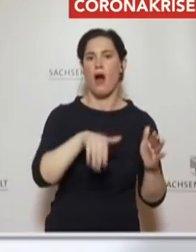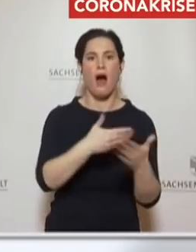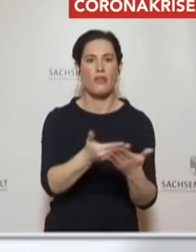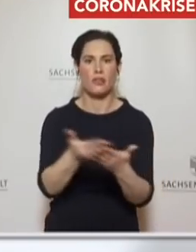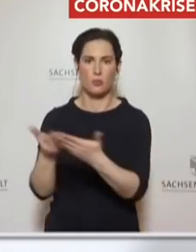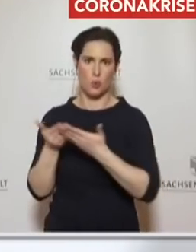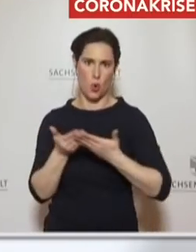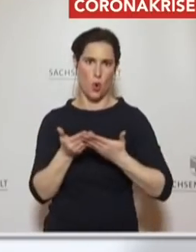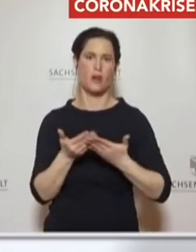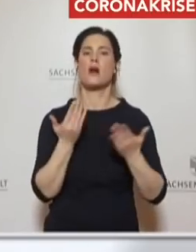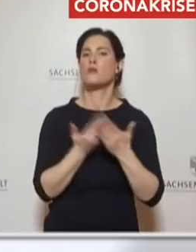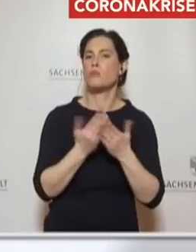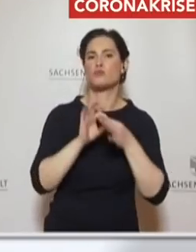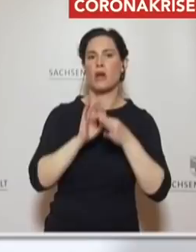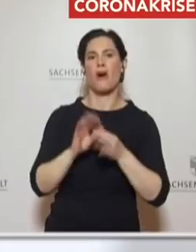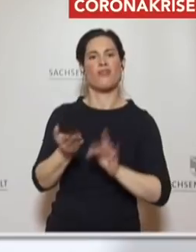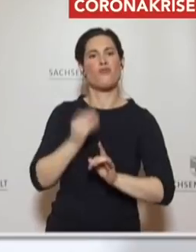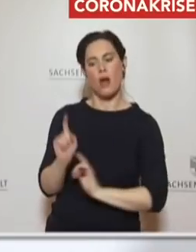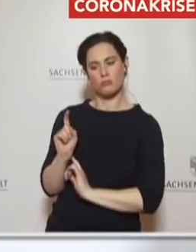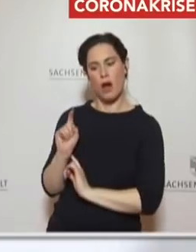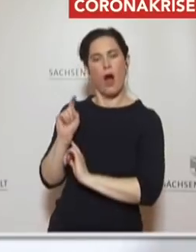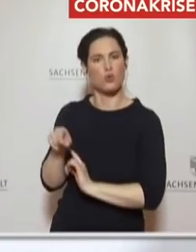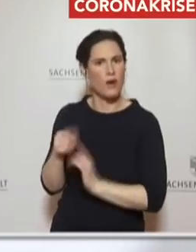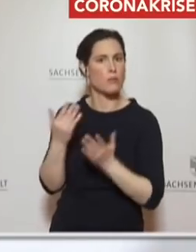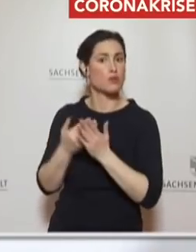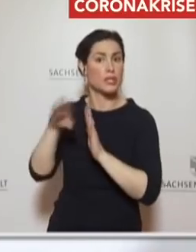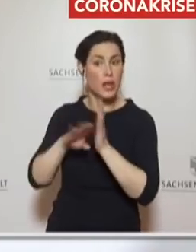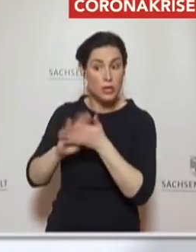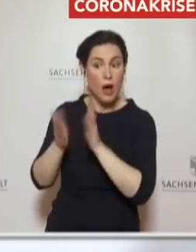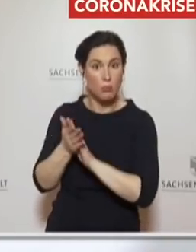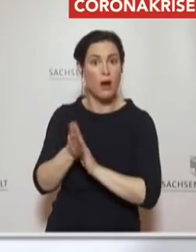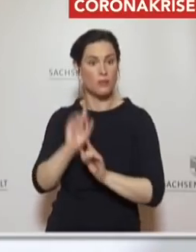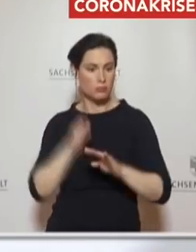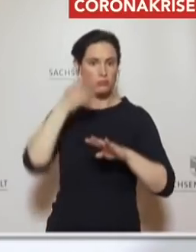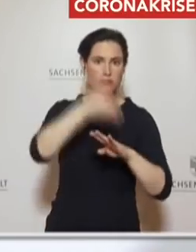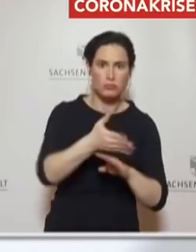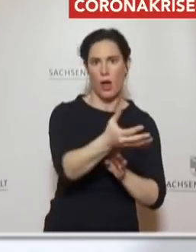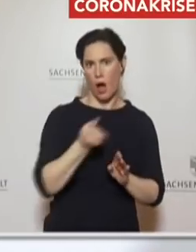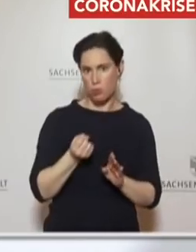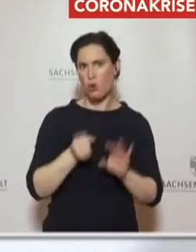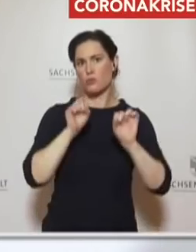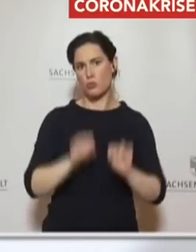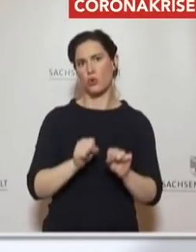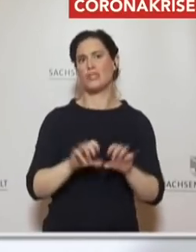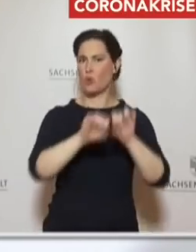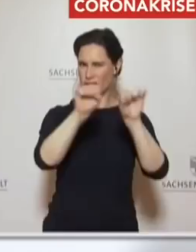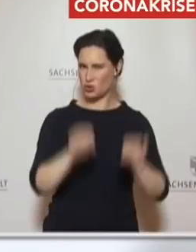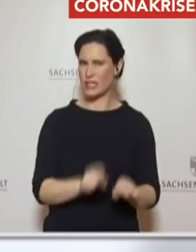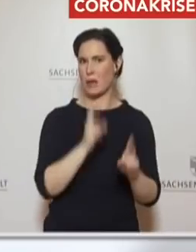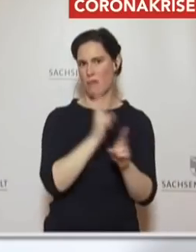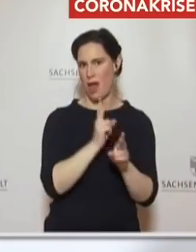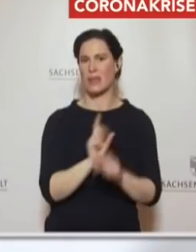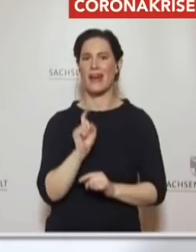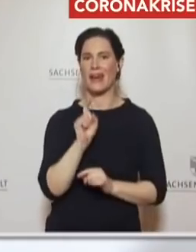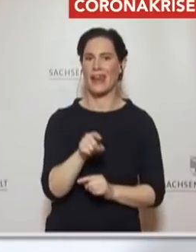auch im Sinne von Click and Meet und diesen Verkaufsprozeduren keine Veränderung geben, sodass wir